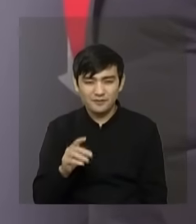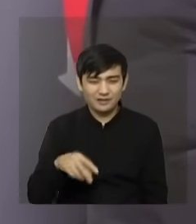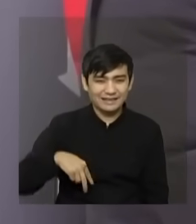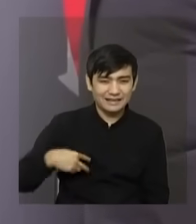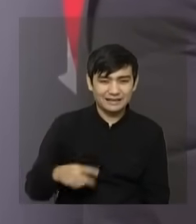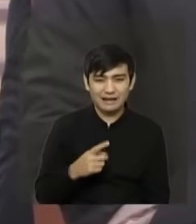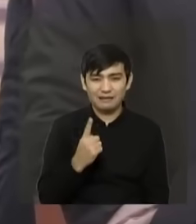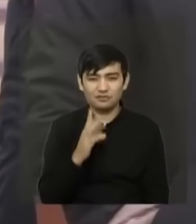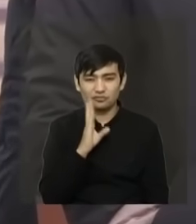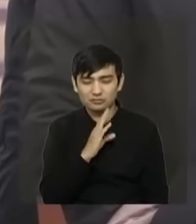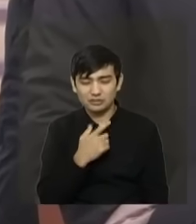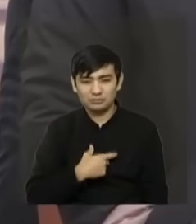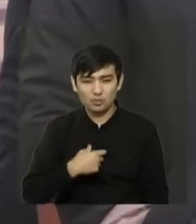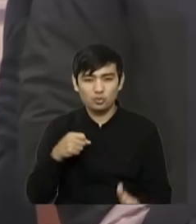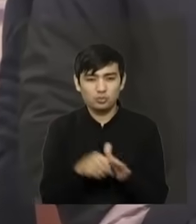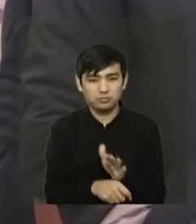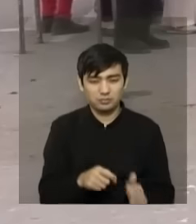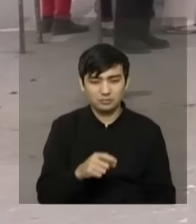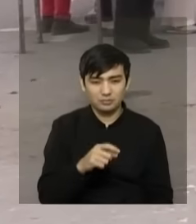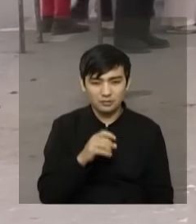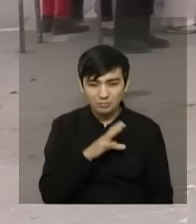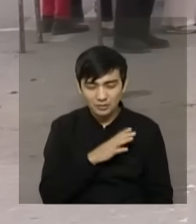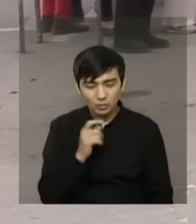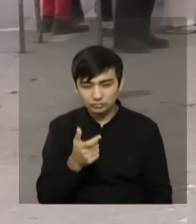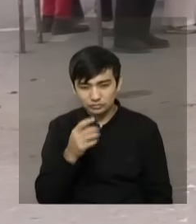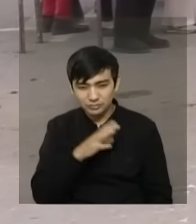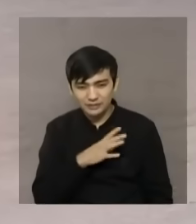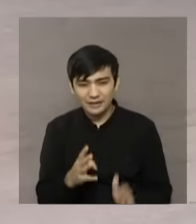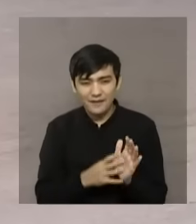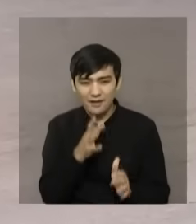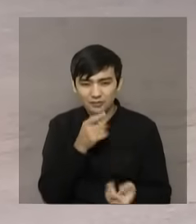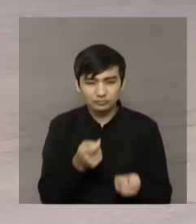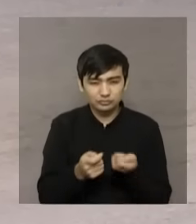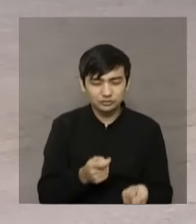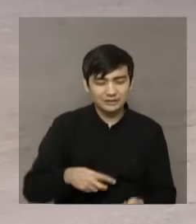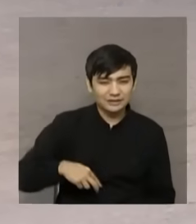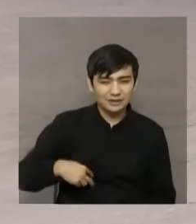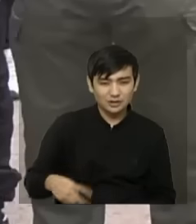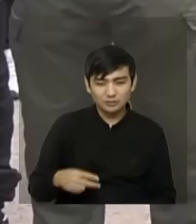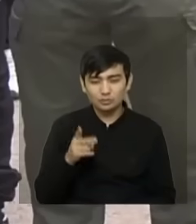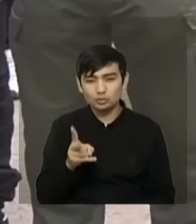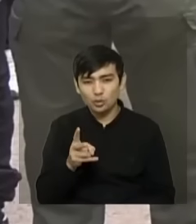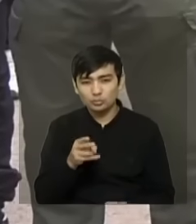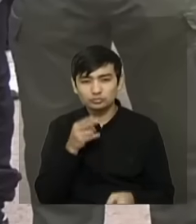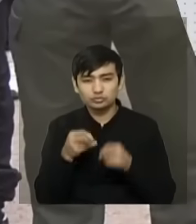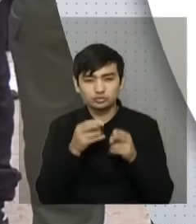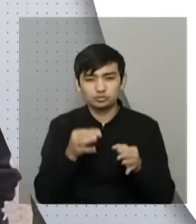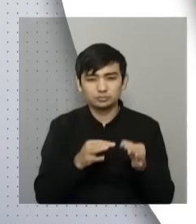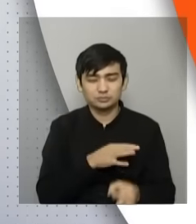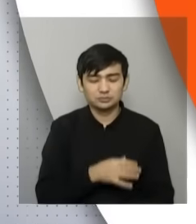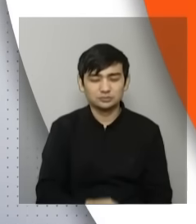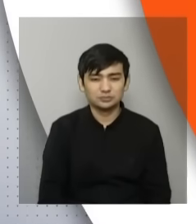әйелдің өз-өзіне қол салғаны рас па? Әдепсіз әрекет үшін 9 жыл басқарған мектебінен қуылған ұстаз кімді сотқа берді?